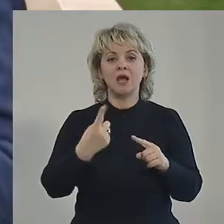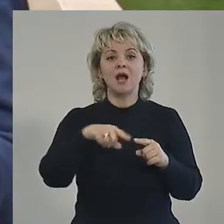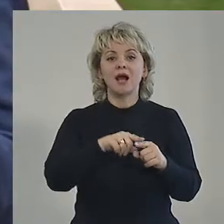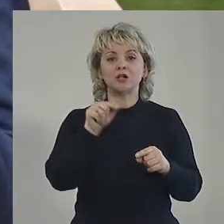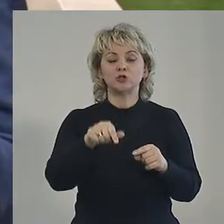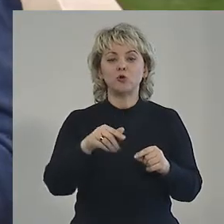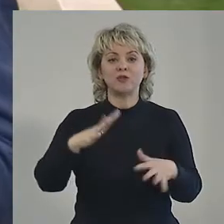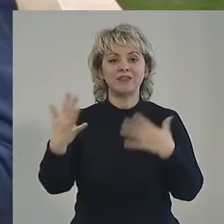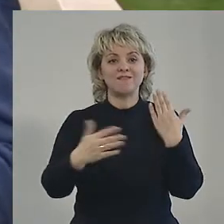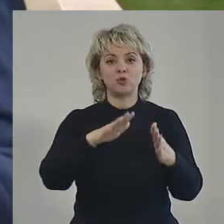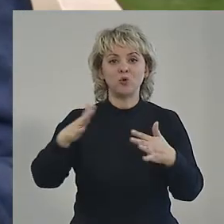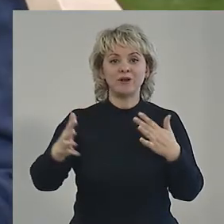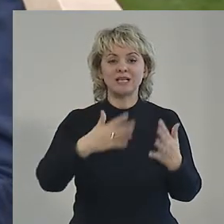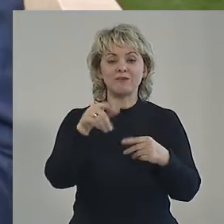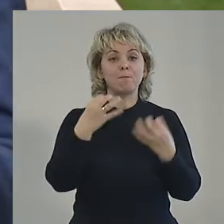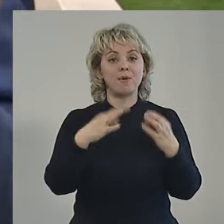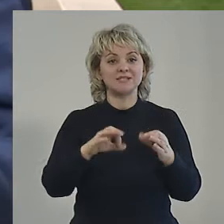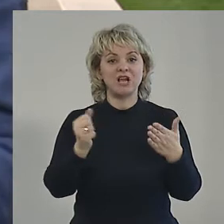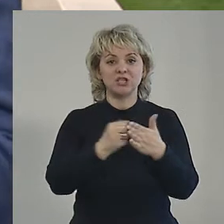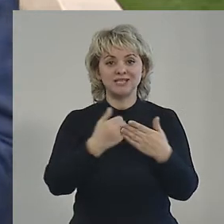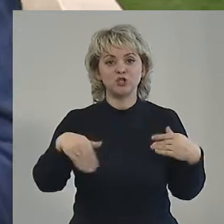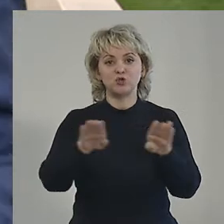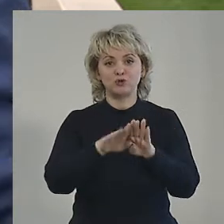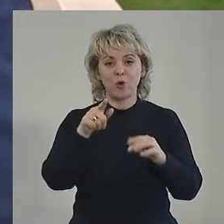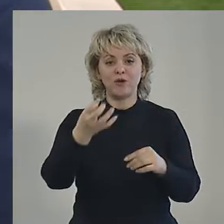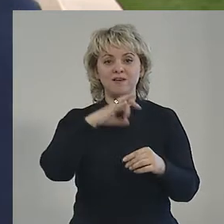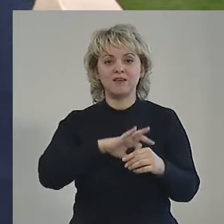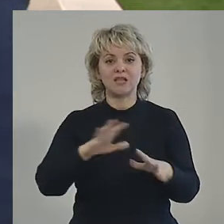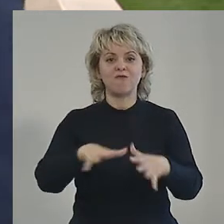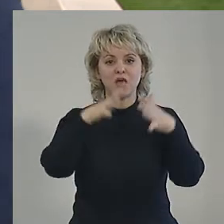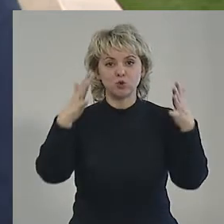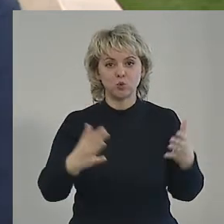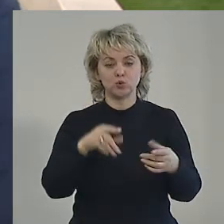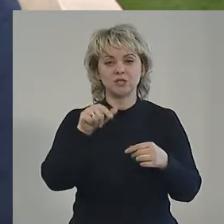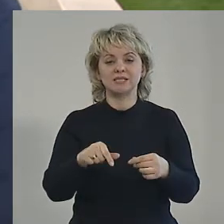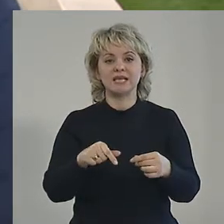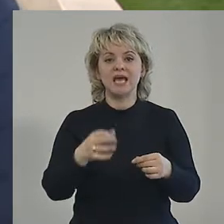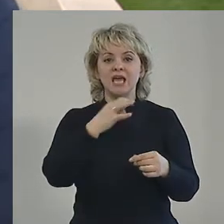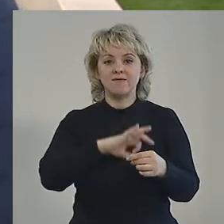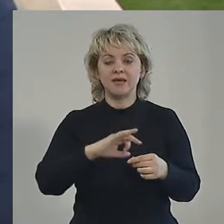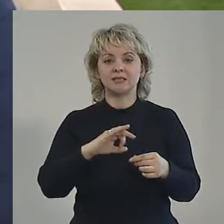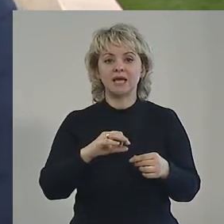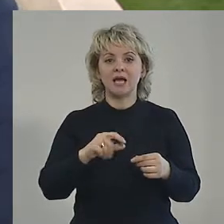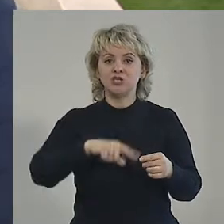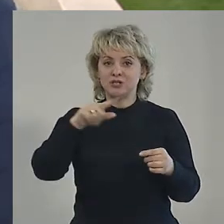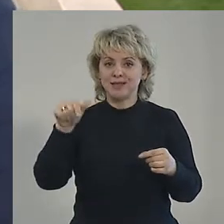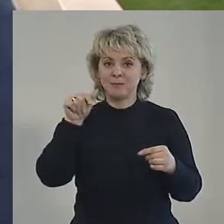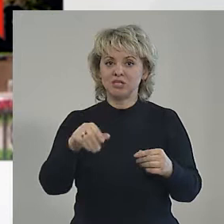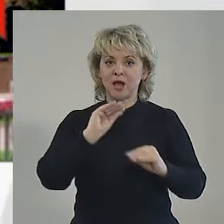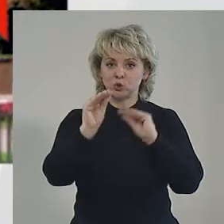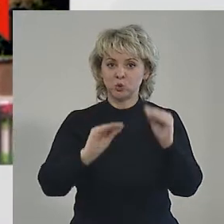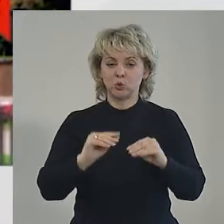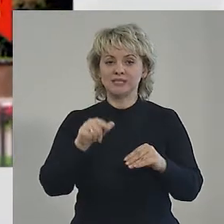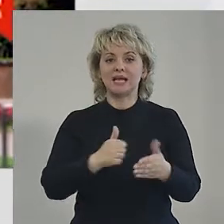на ветру развиваются и позволяют достичь такого эффекта воздушности, эффекта динамичности